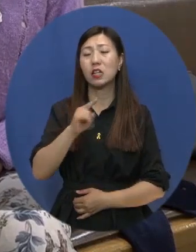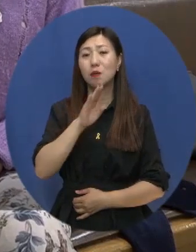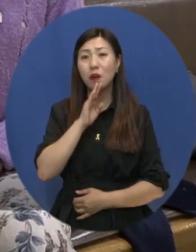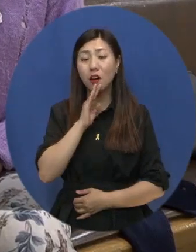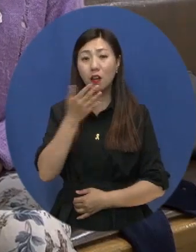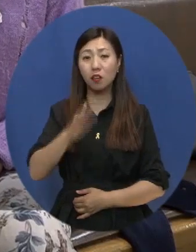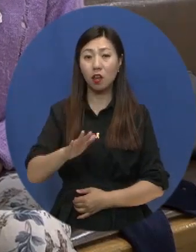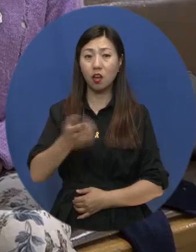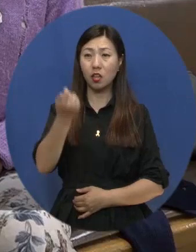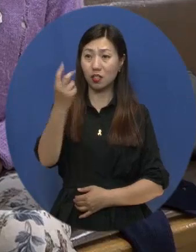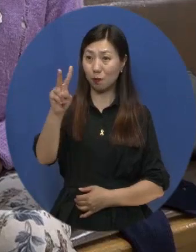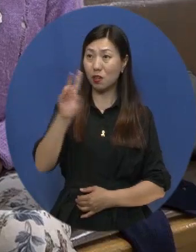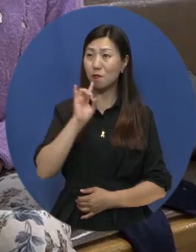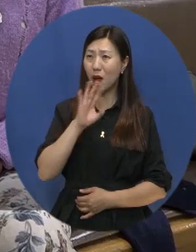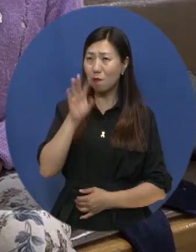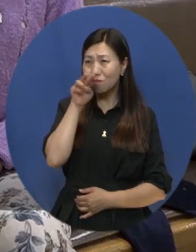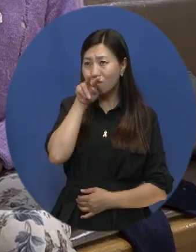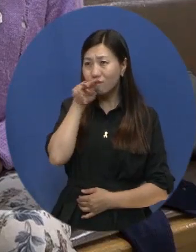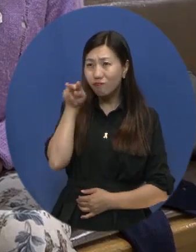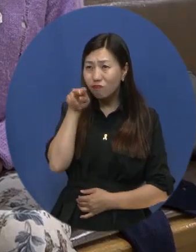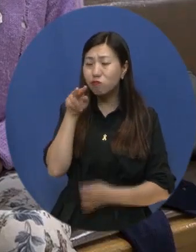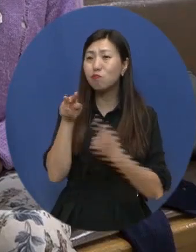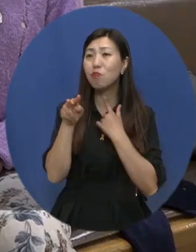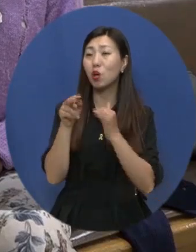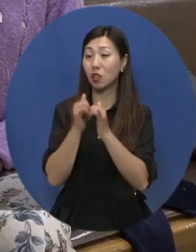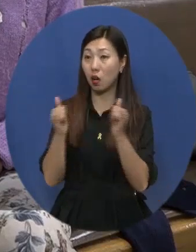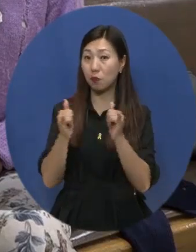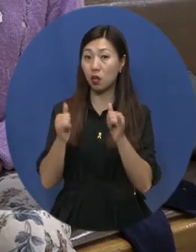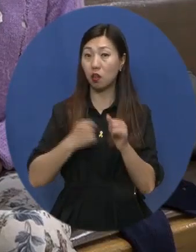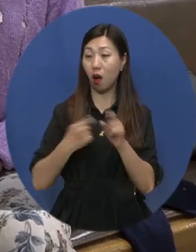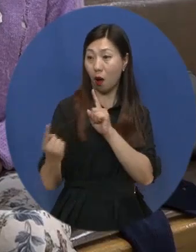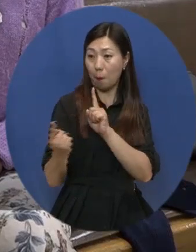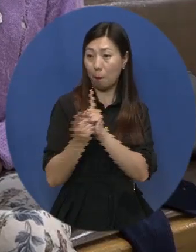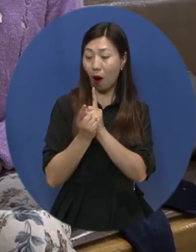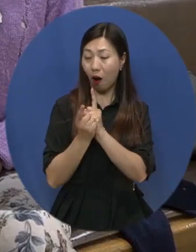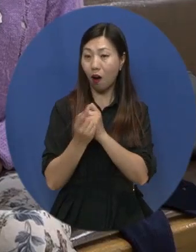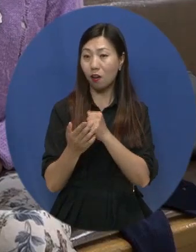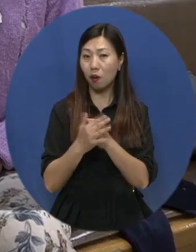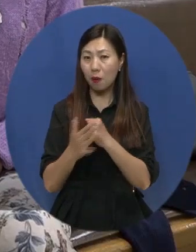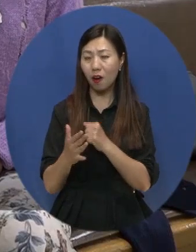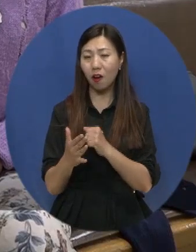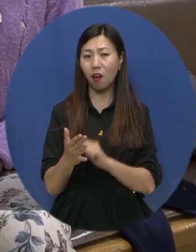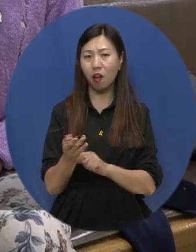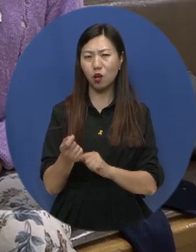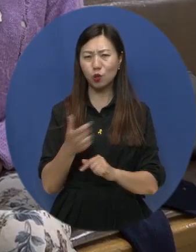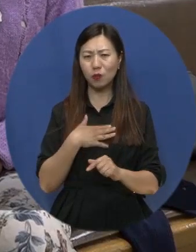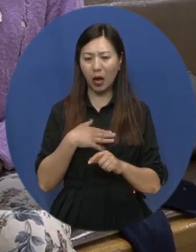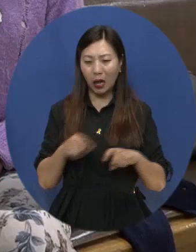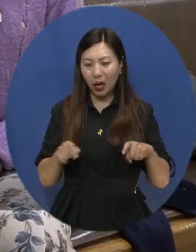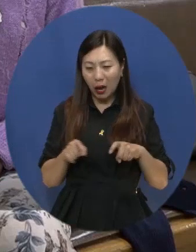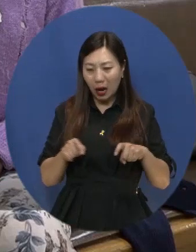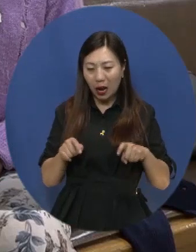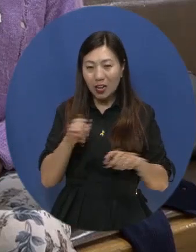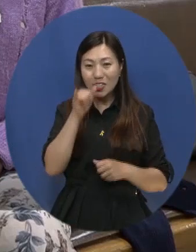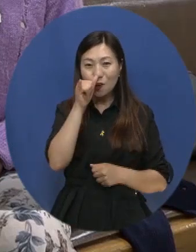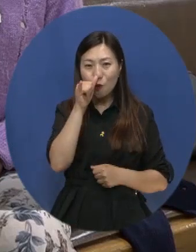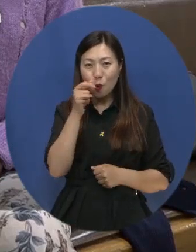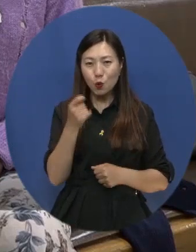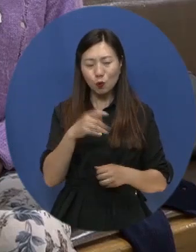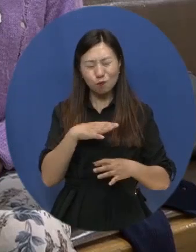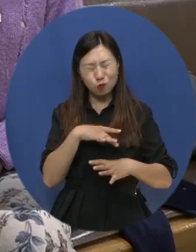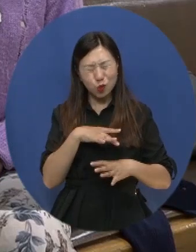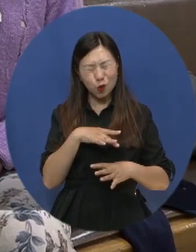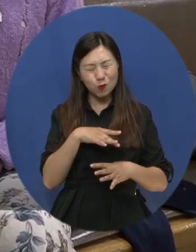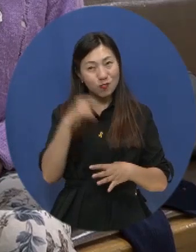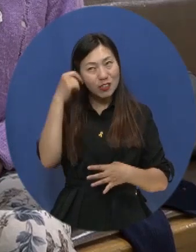진짜 TV로만 보던 사람이 이렇게 딱 되게 되니까 좀 떨리기도 하고 되게 무섭기도